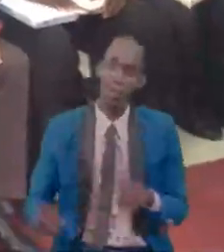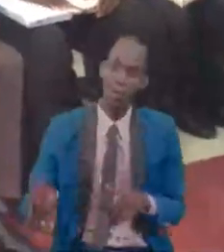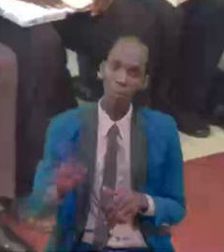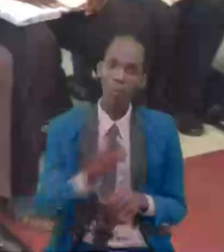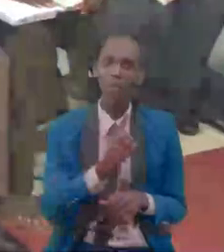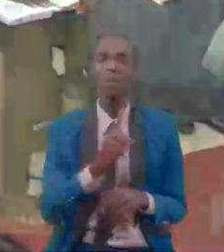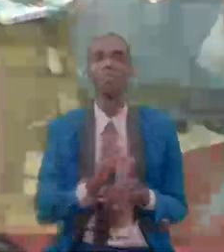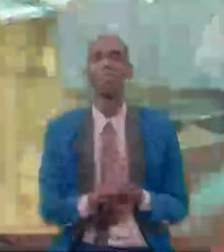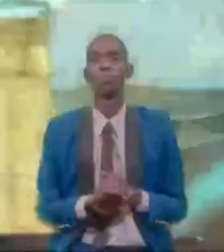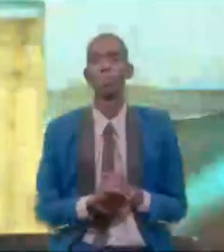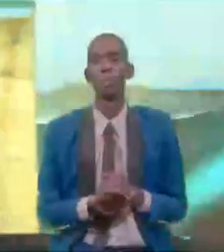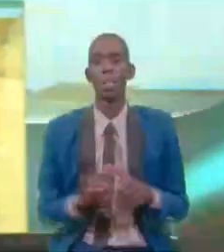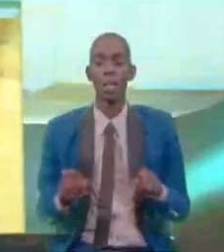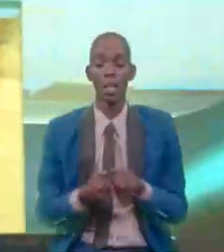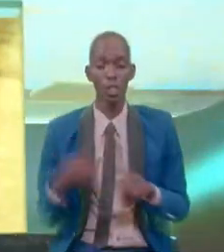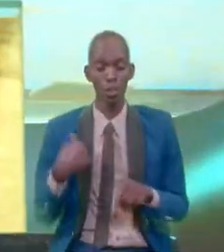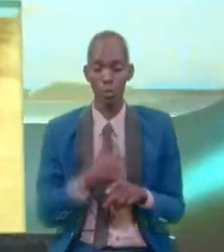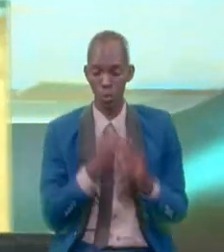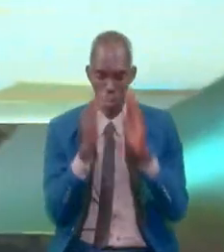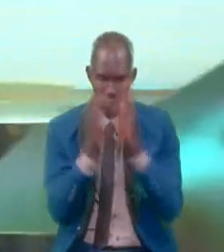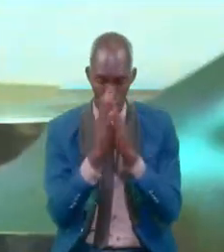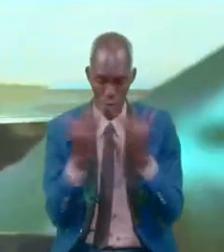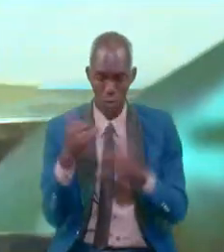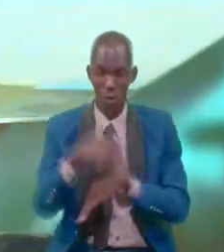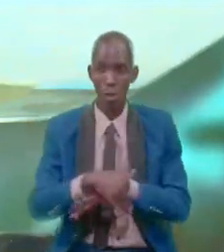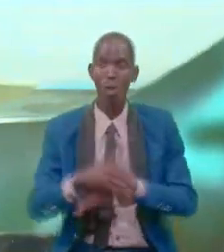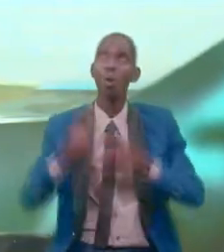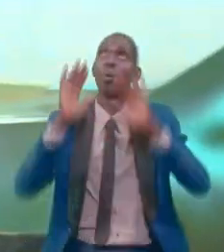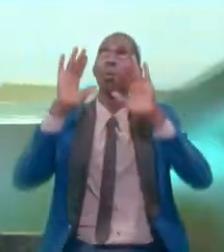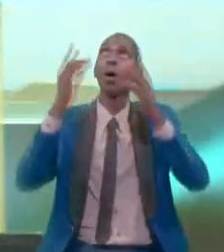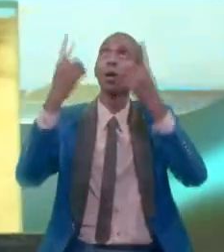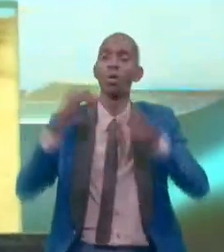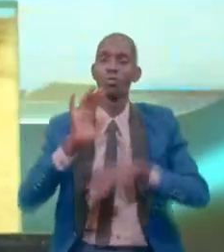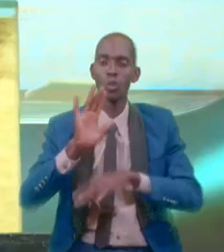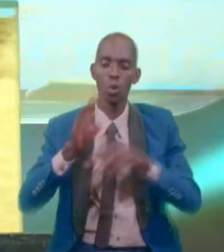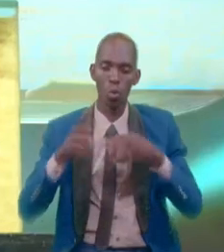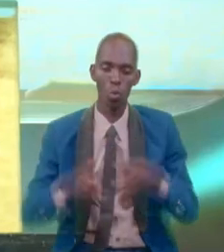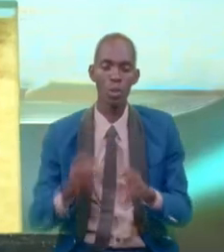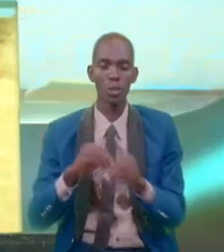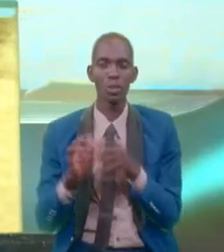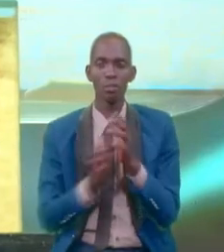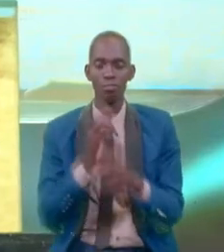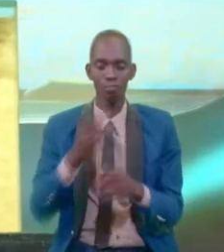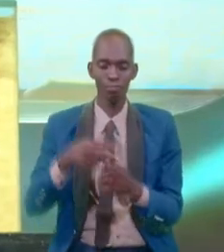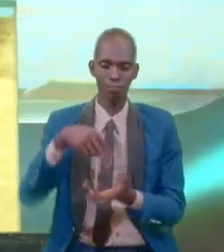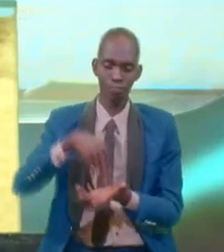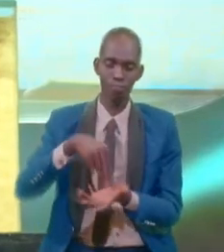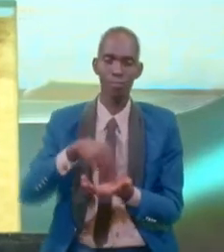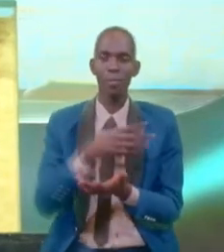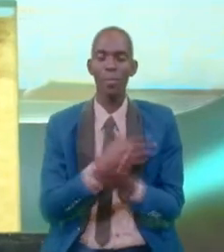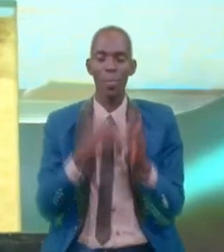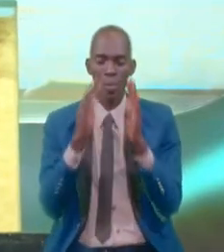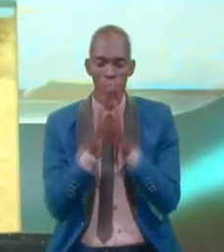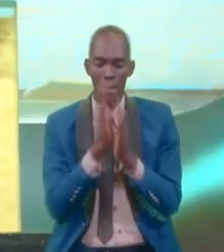monde, quand vous allez prier ce soir, les merveilles viendront sur vous. Pourquoi ne pas vous lever,